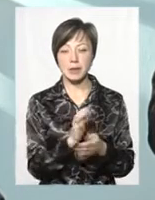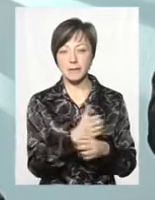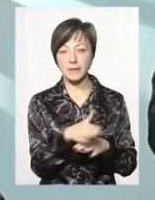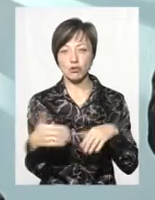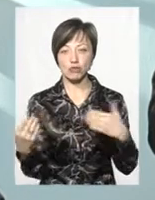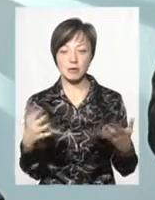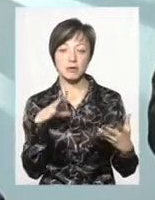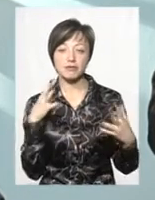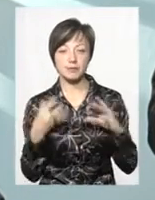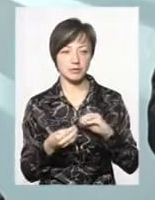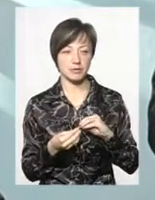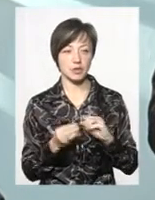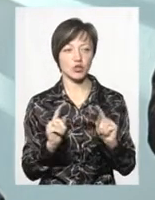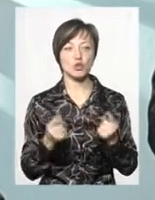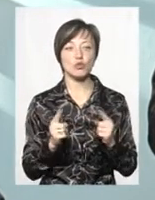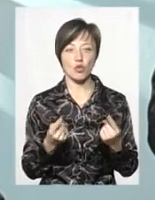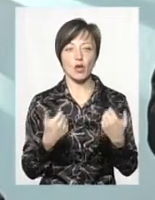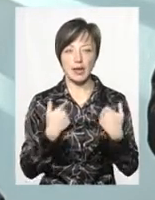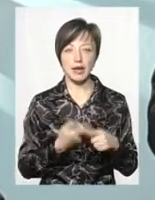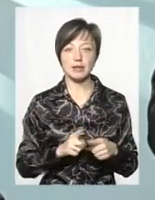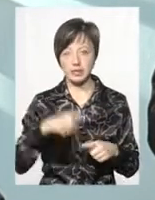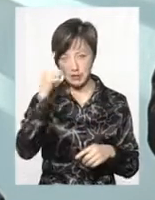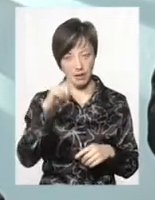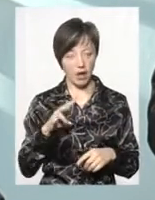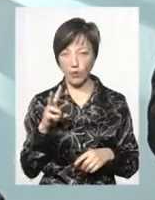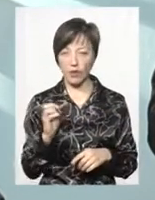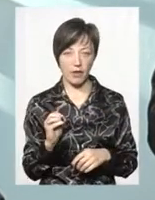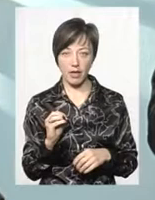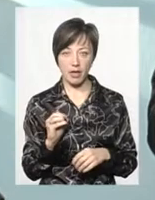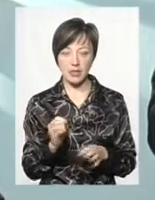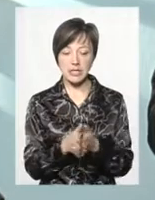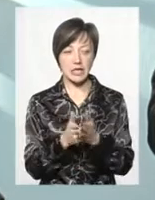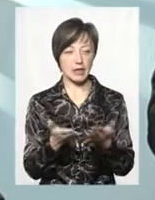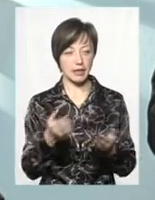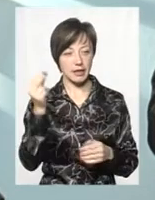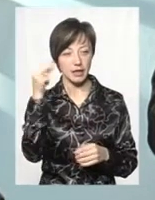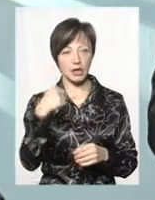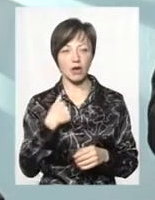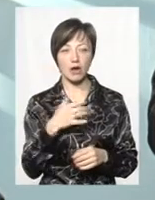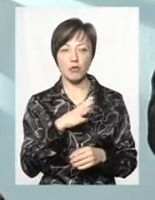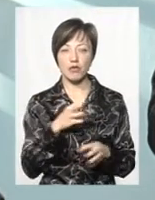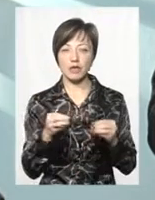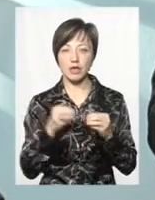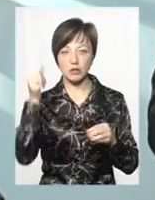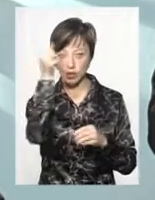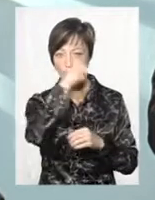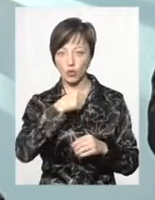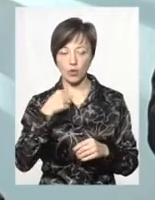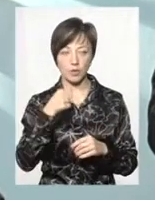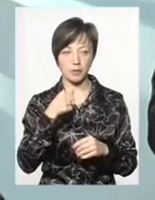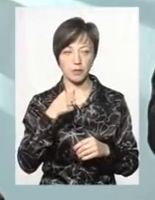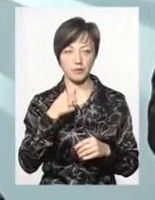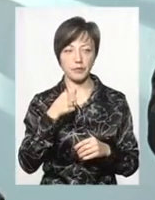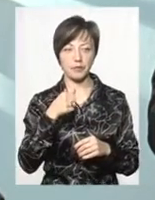спільну мову. Чому? Я це знаю не з книг, я був майже 10 років